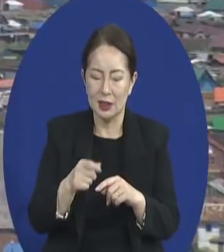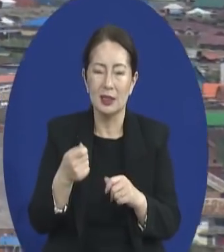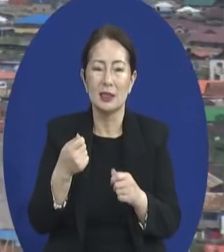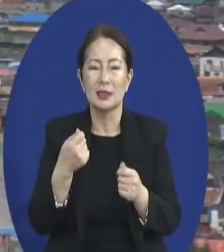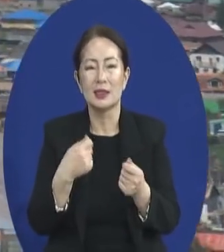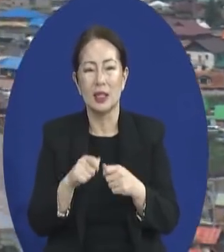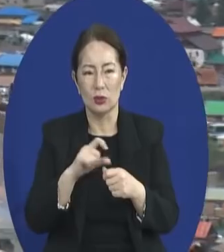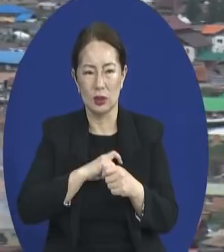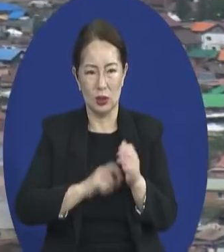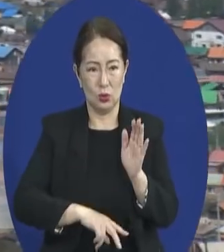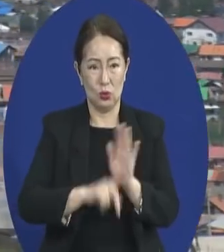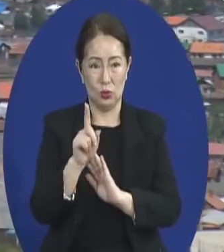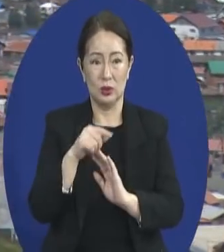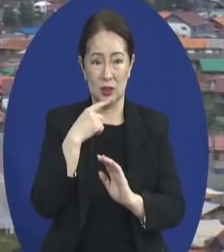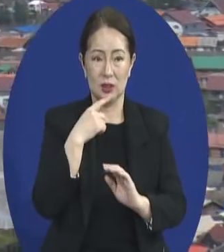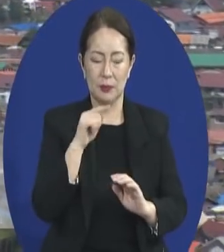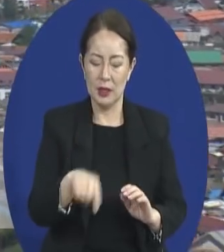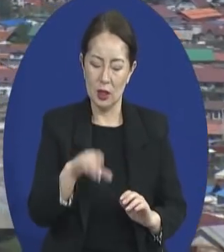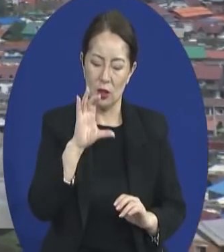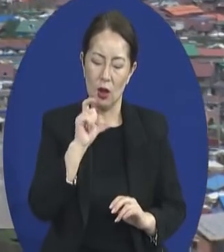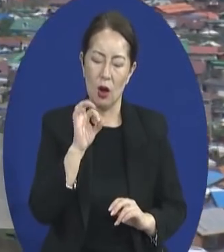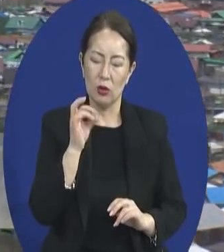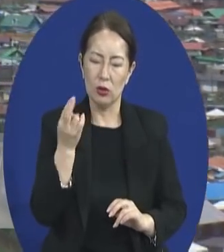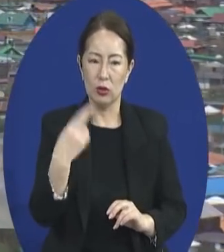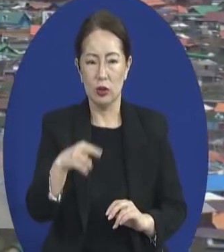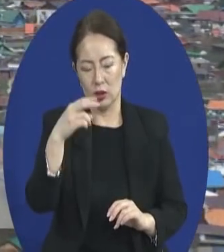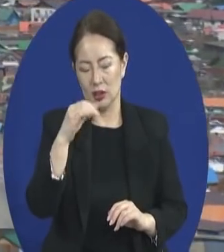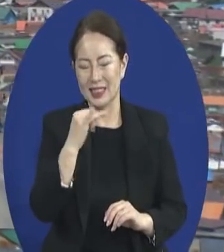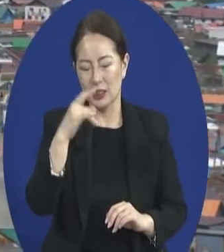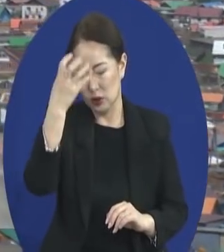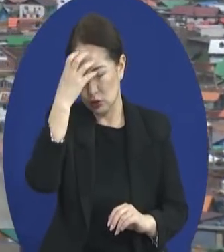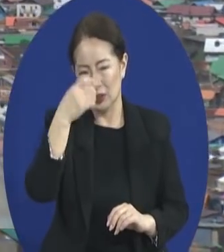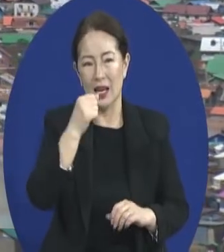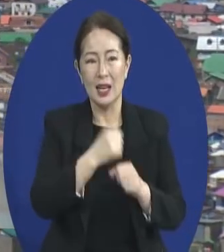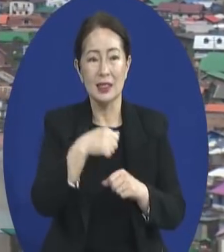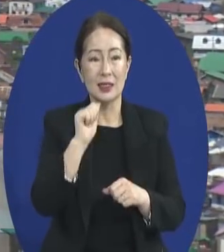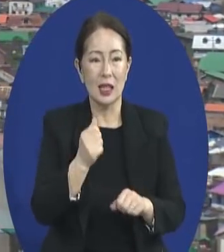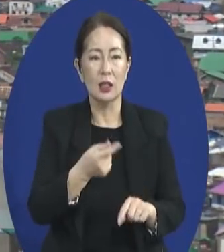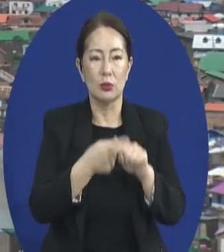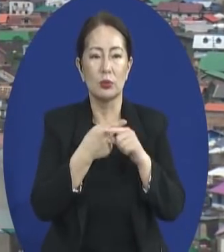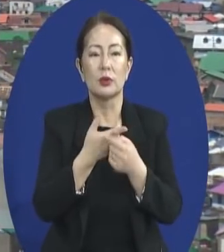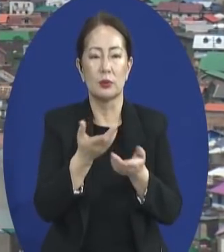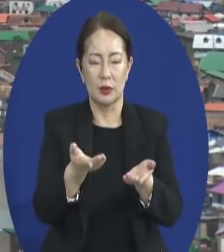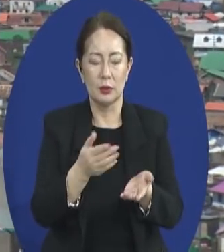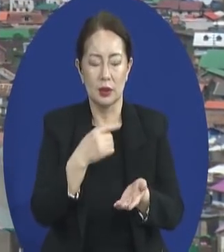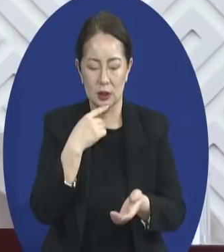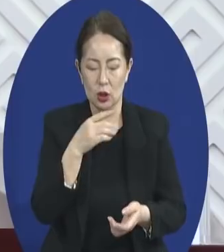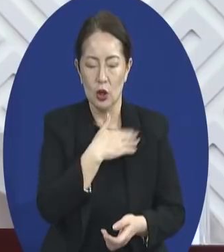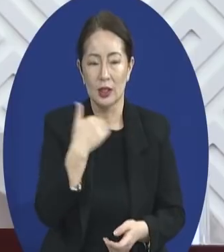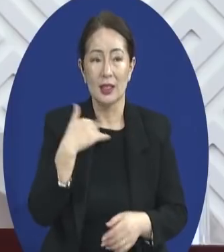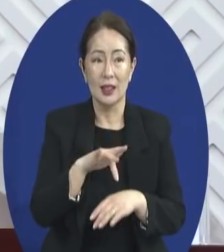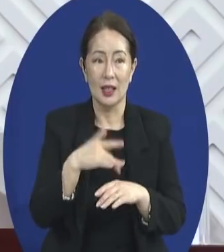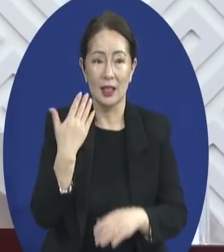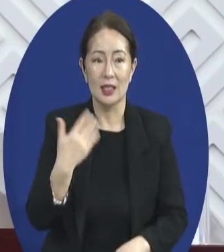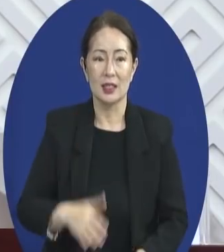гэж үзэж байна. Тиймээс энэ онд нийслэлийн төр захиргааны ажилчдын цалин урамшууллыг нэмнэ гэдгээ хотын дарга ярьлаа.